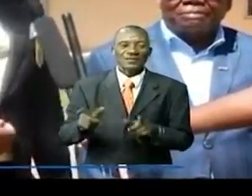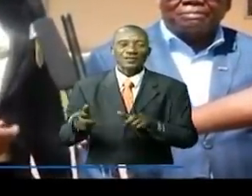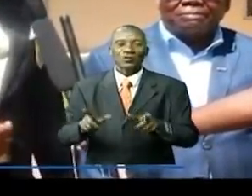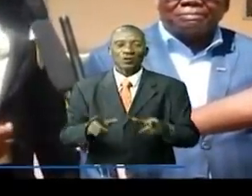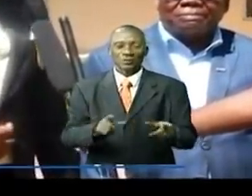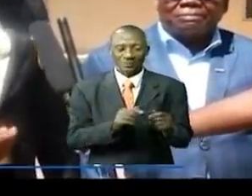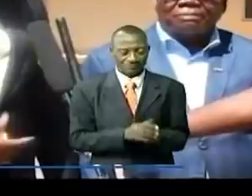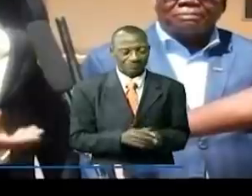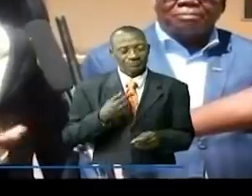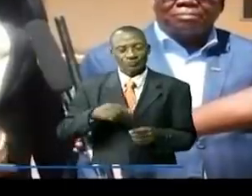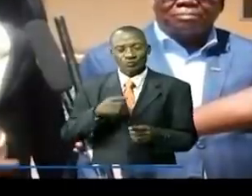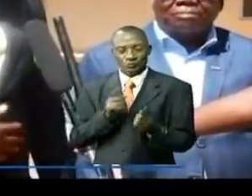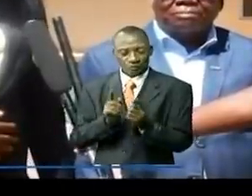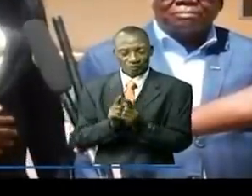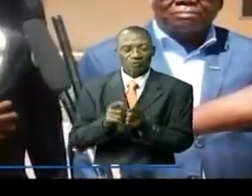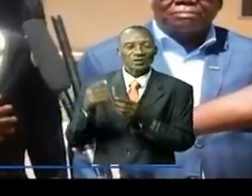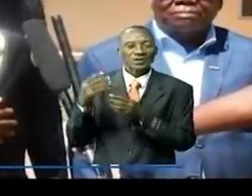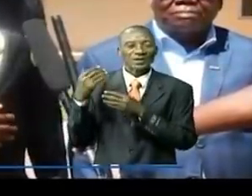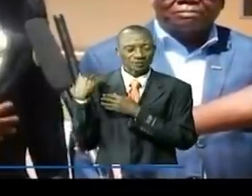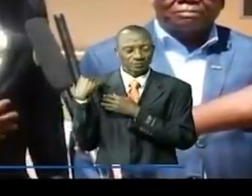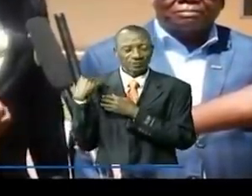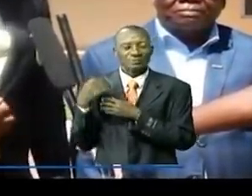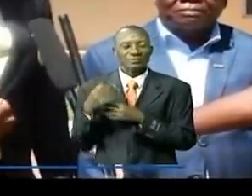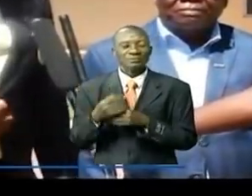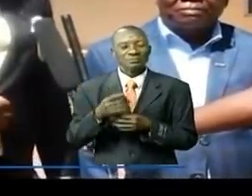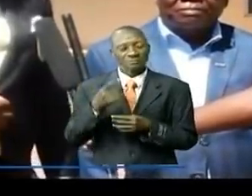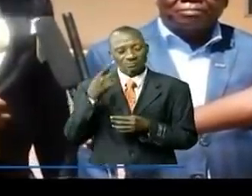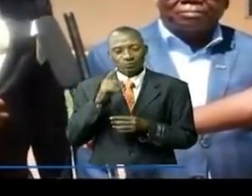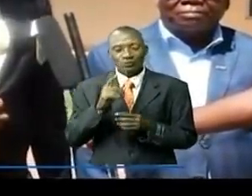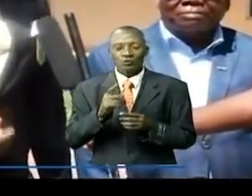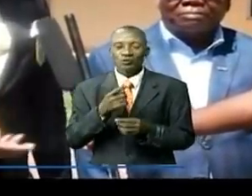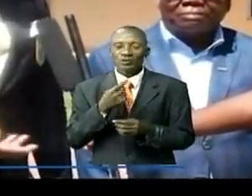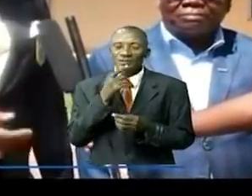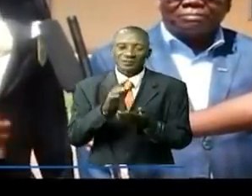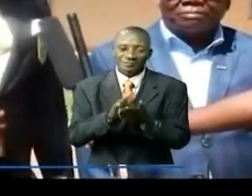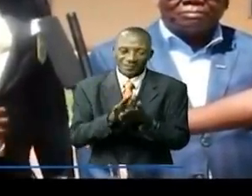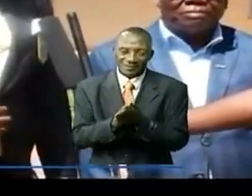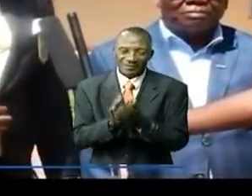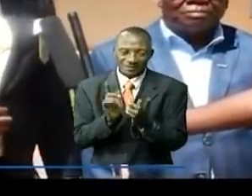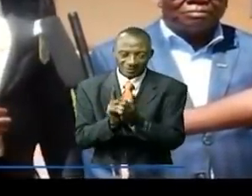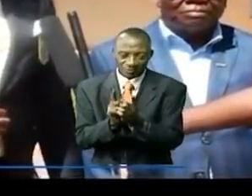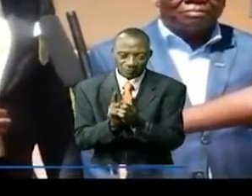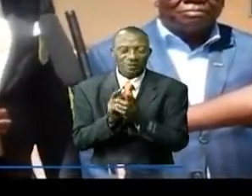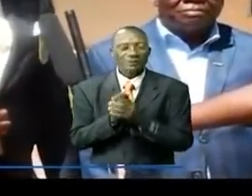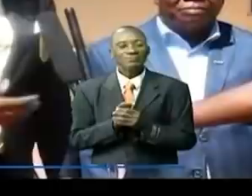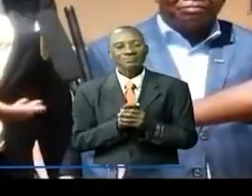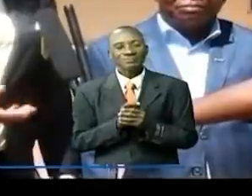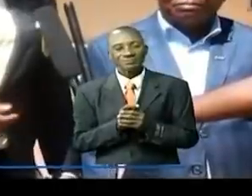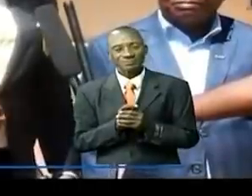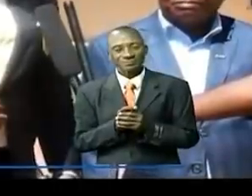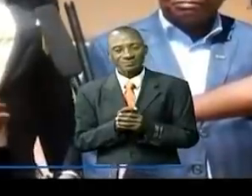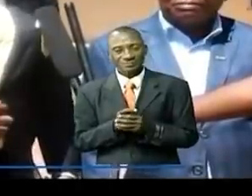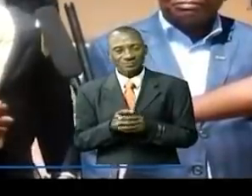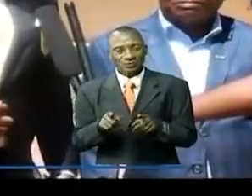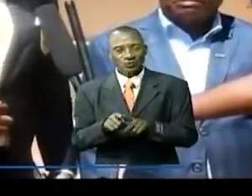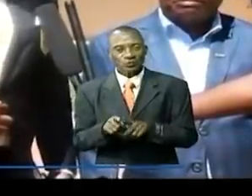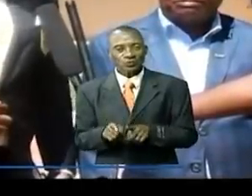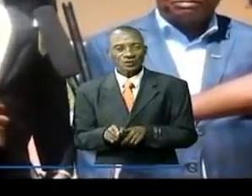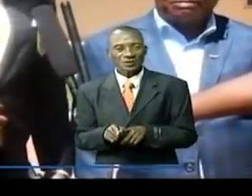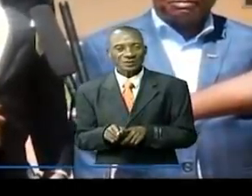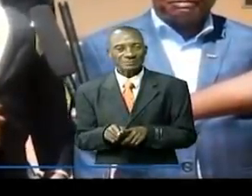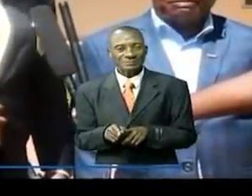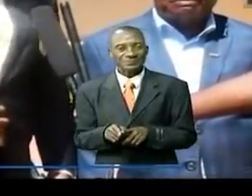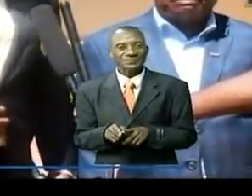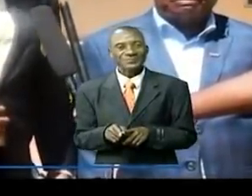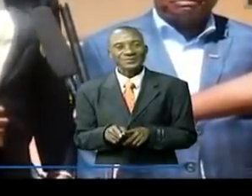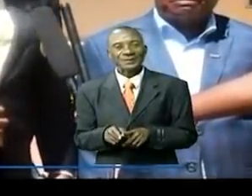l'autorité pour d'abord présenter les civilités et aussi essayer de voir